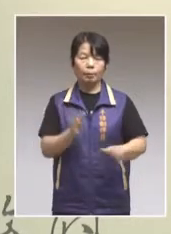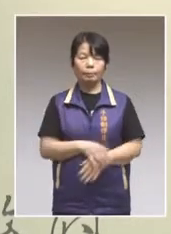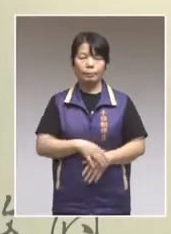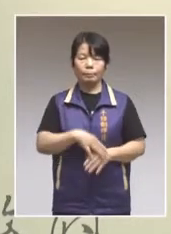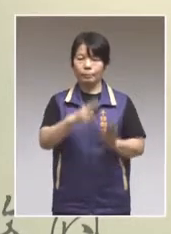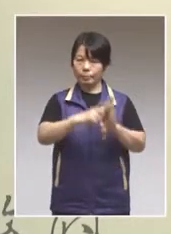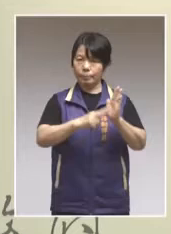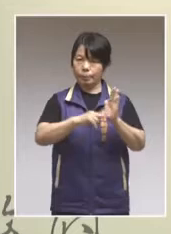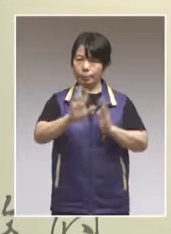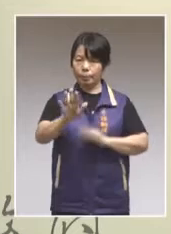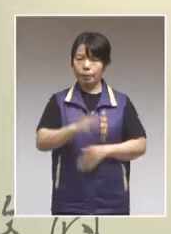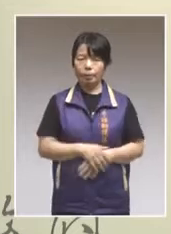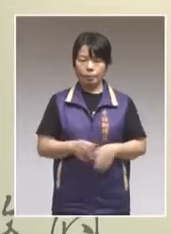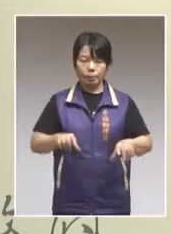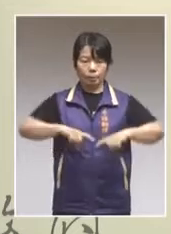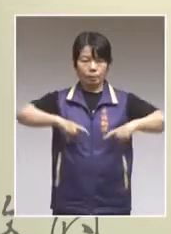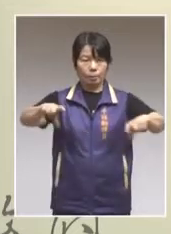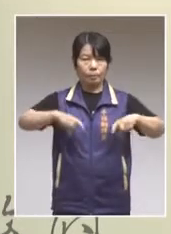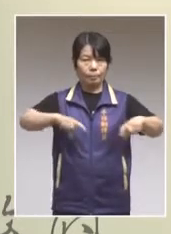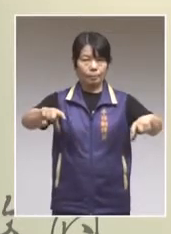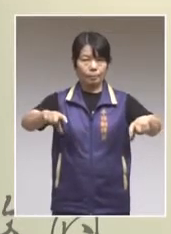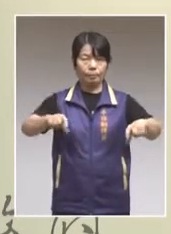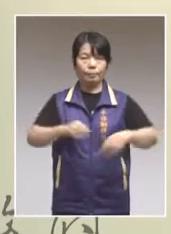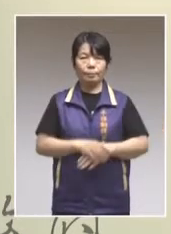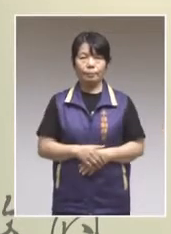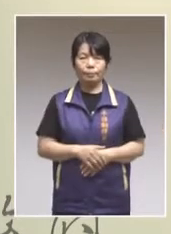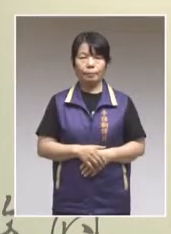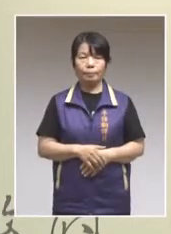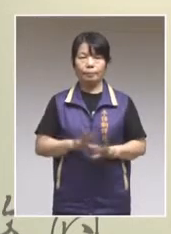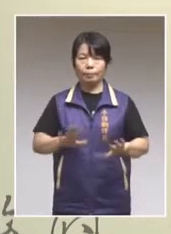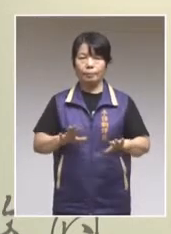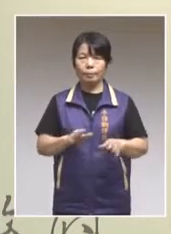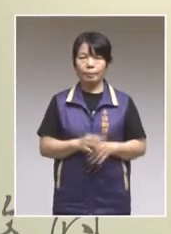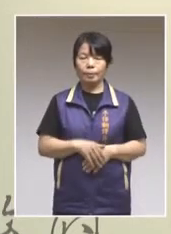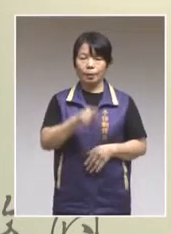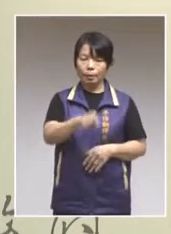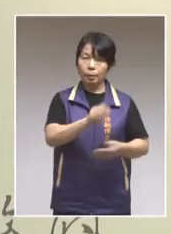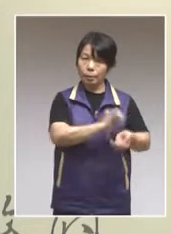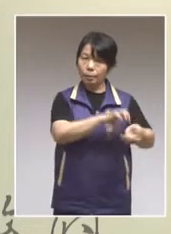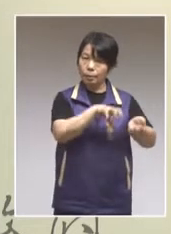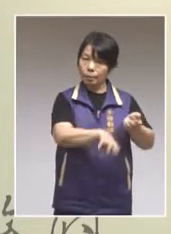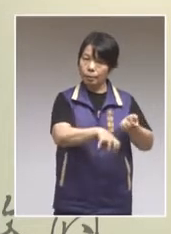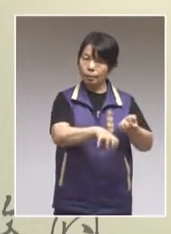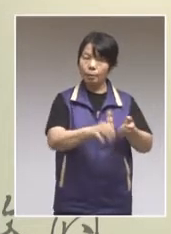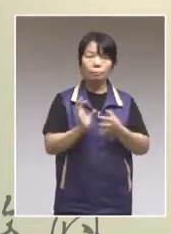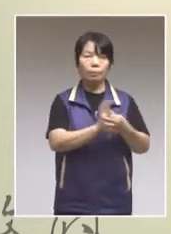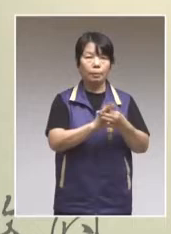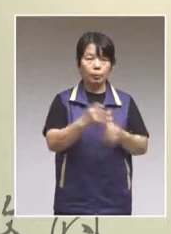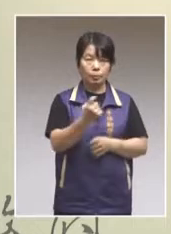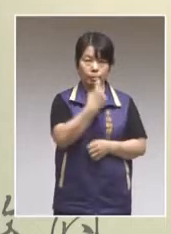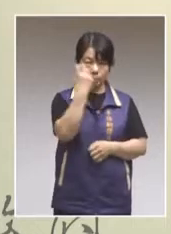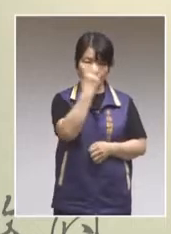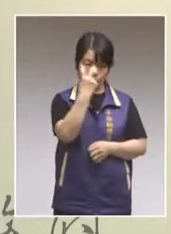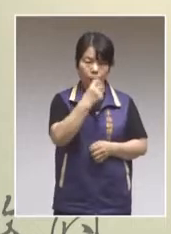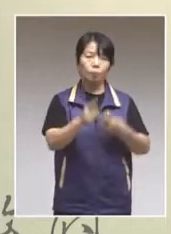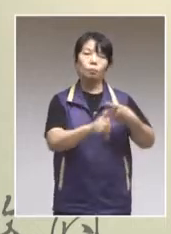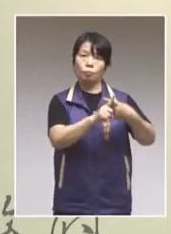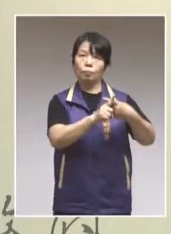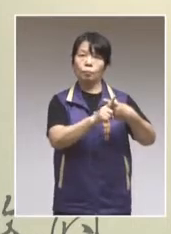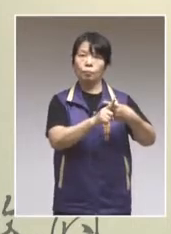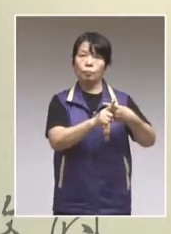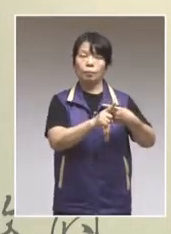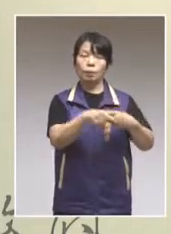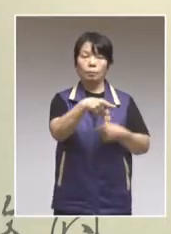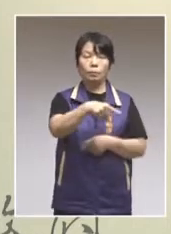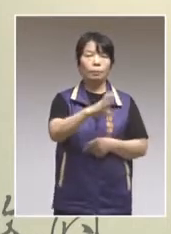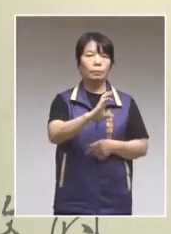了，分成两条线。第一条线是由这个医院端这边因为采检的确诊